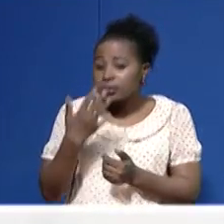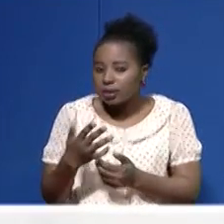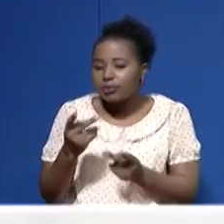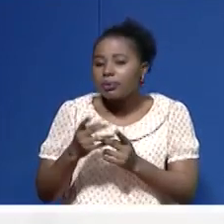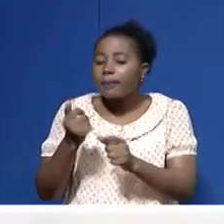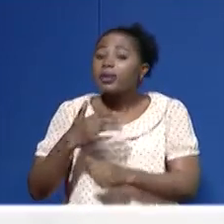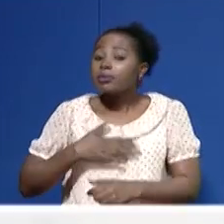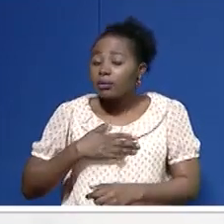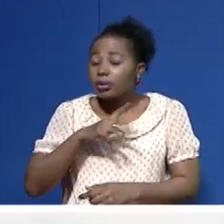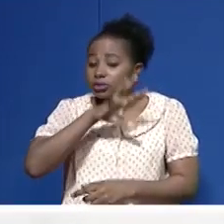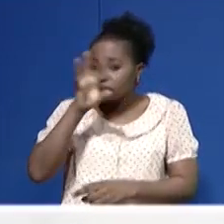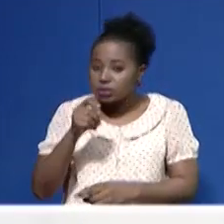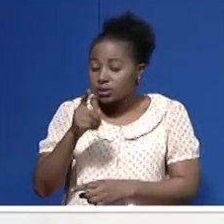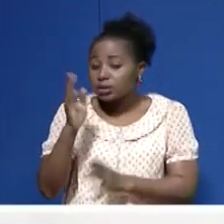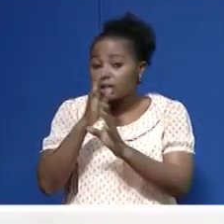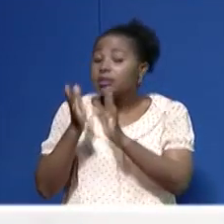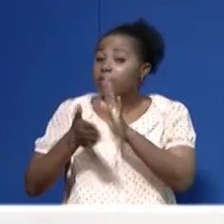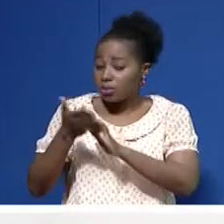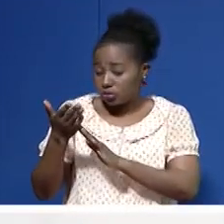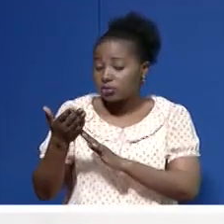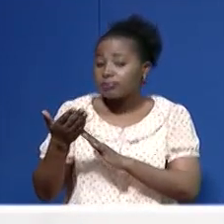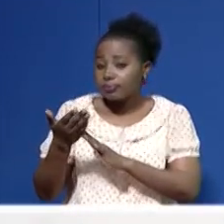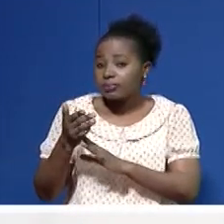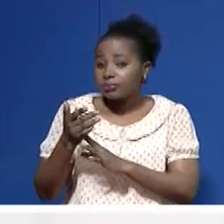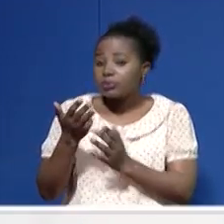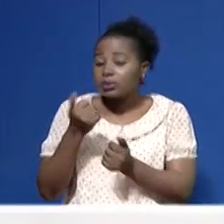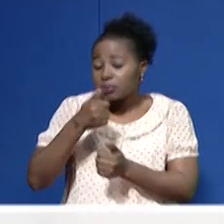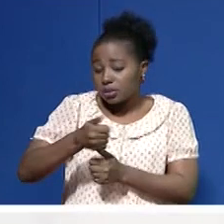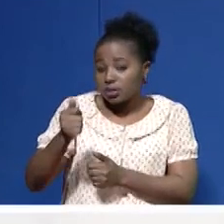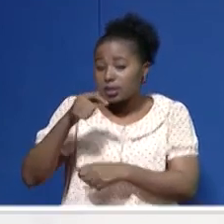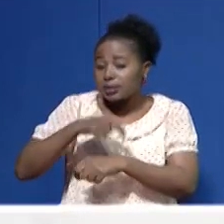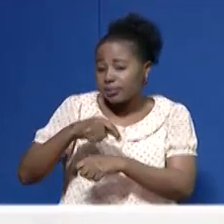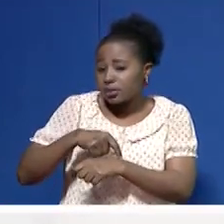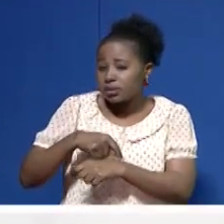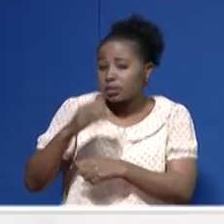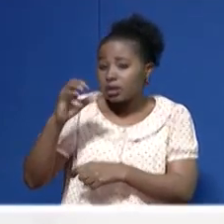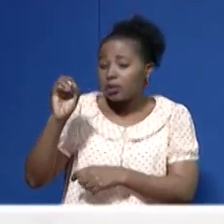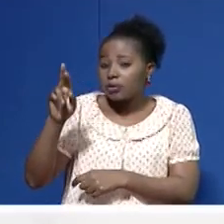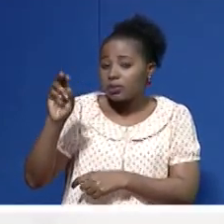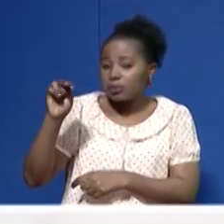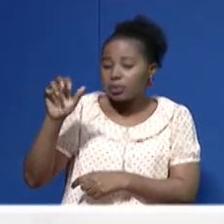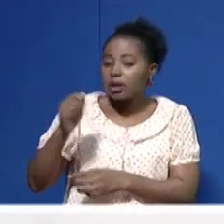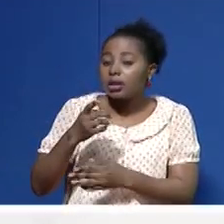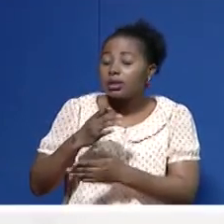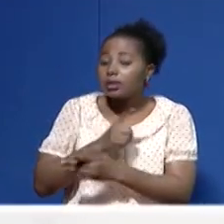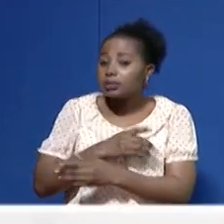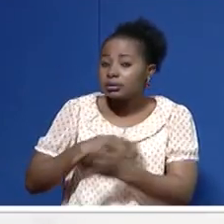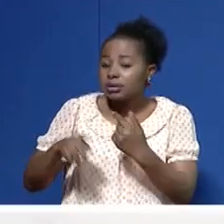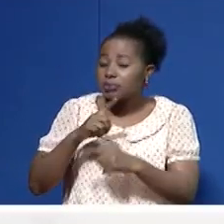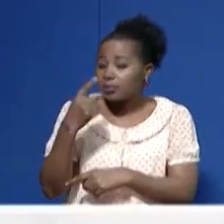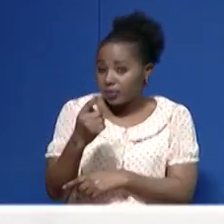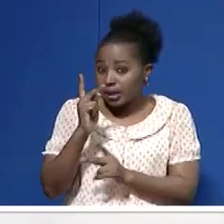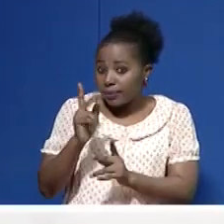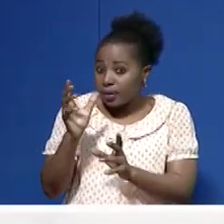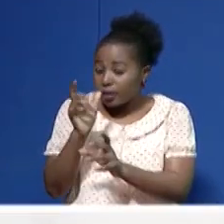unapata kukohoa, hizo ni dalili za mwanzo kabisa mapema, kwa sababu incubation period ya coronavirus inazidi wiki moja. Kwa hiyo kama mtu